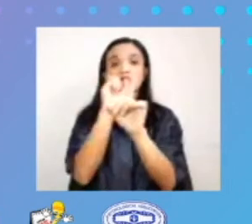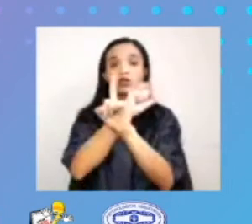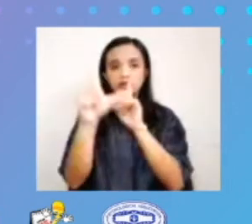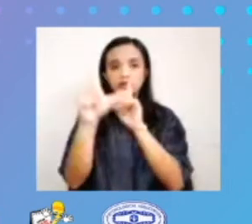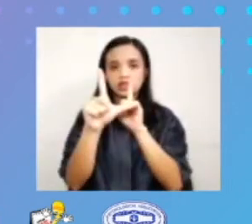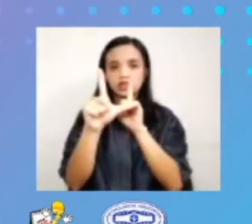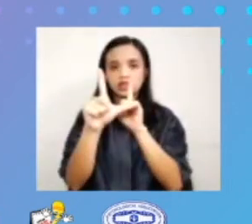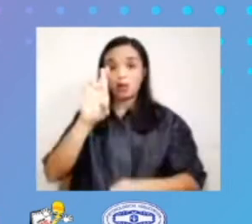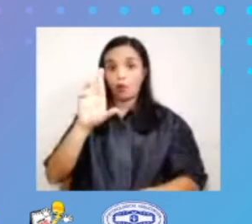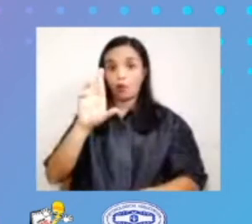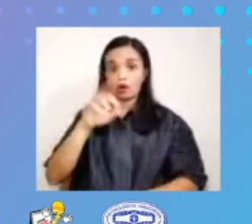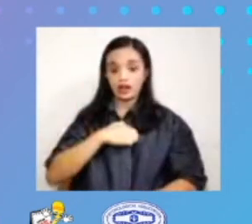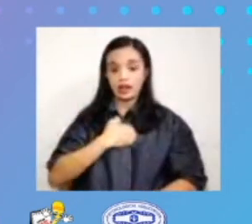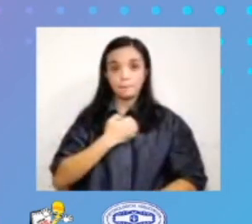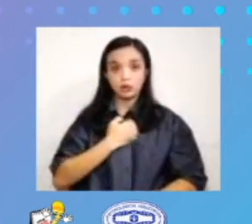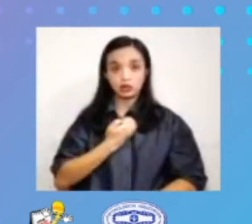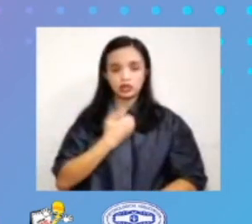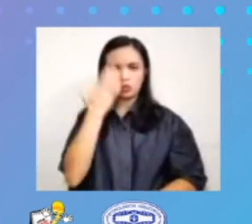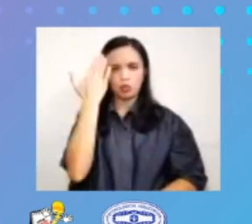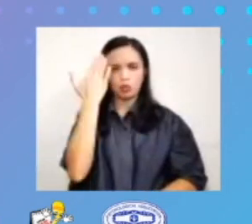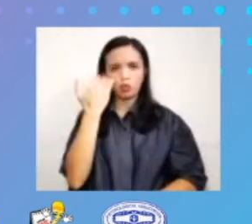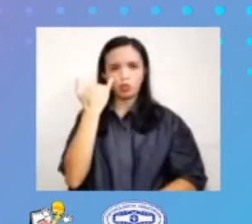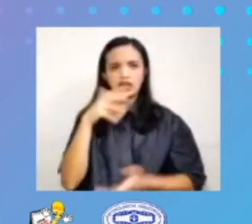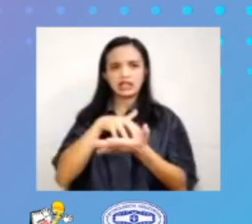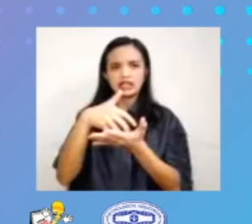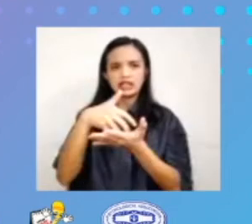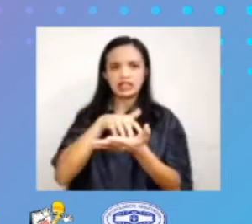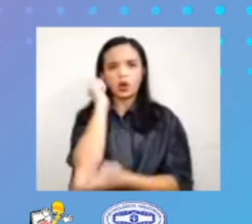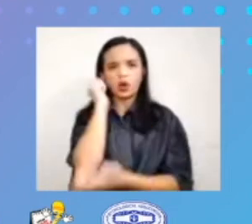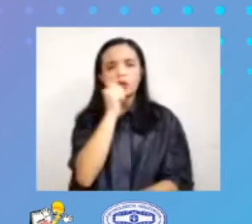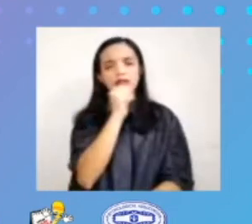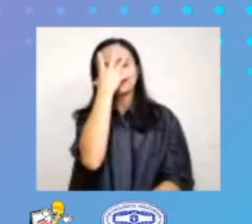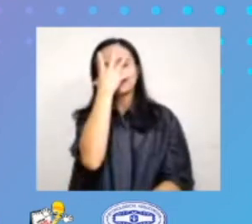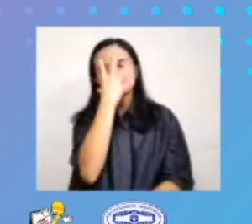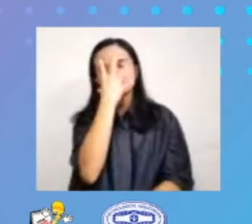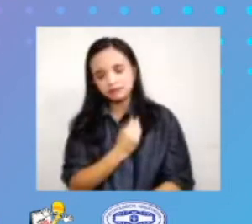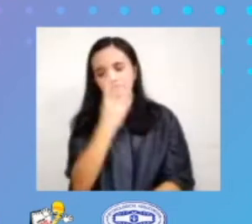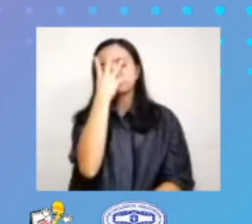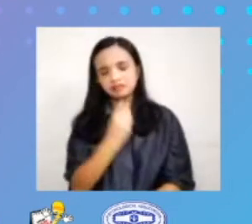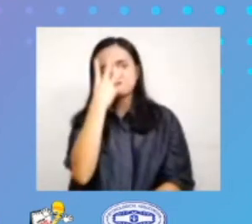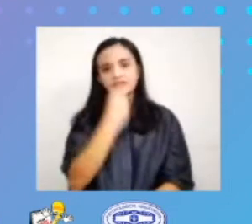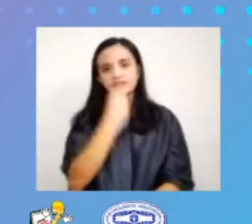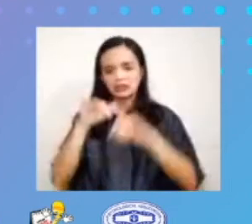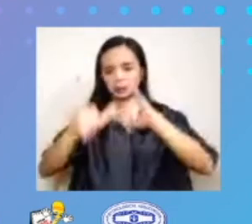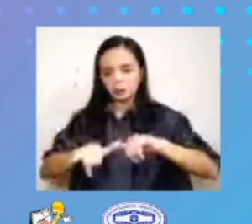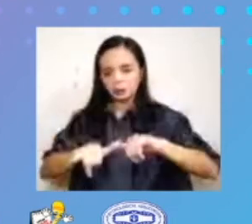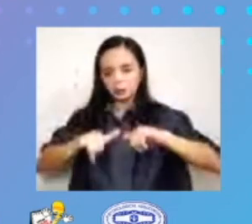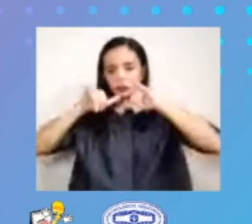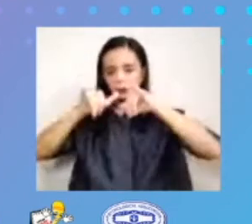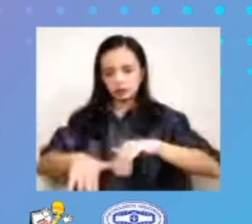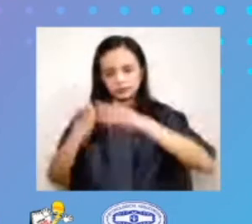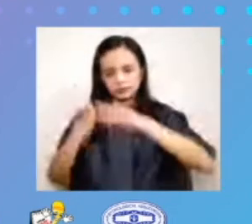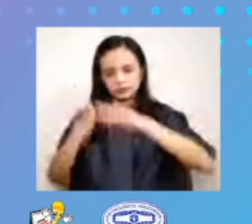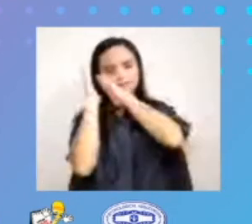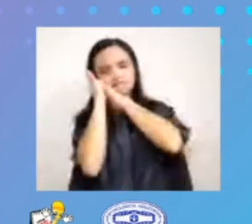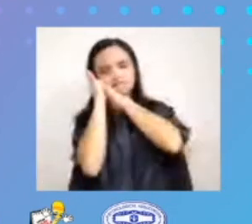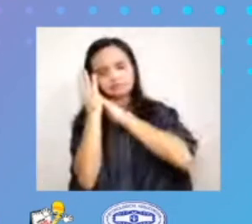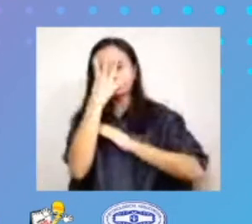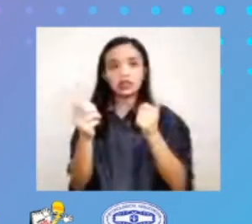yung mood natin? Ganun po ba yon? Correct. Alam ba ninyo na ang isa sa mga signs ng pag-deplete ng